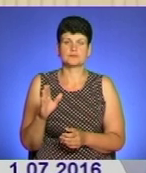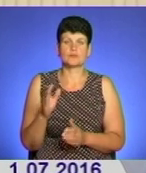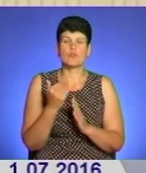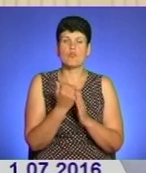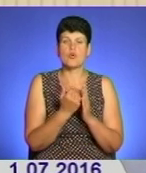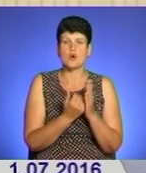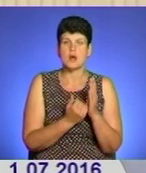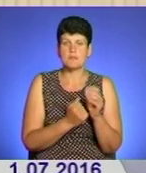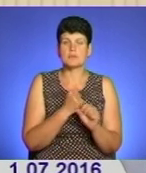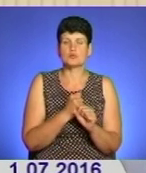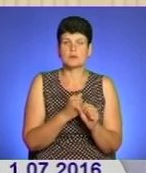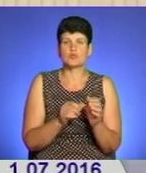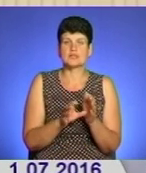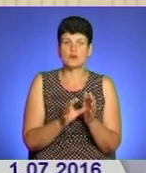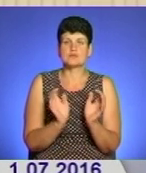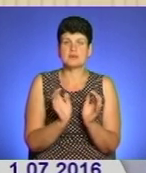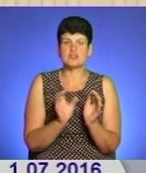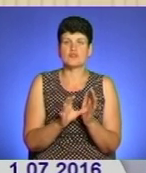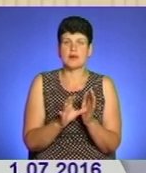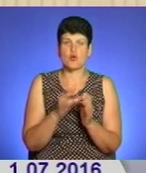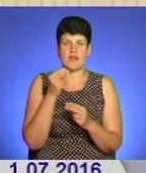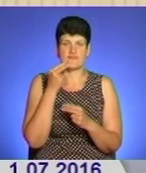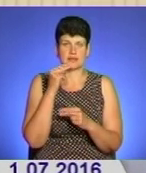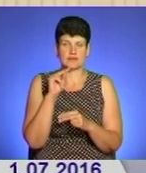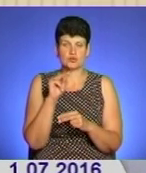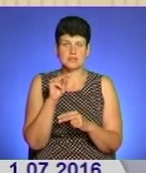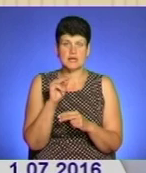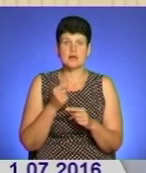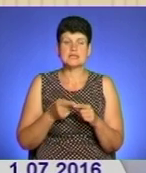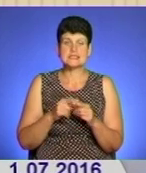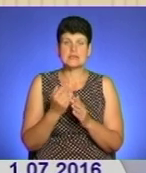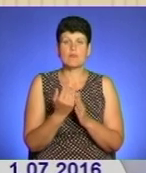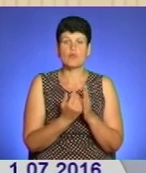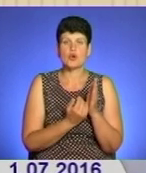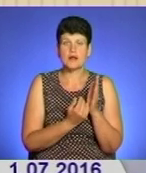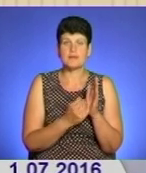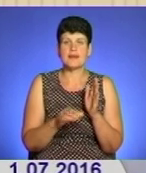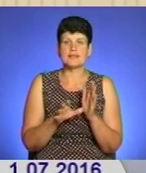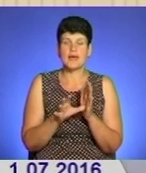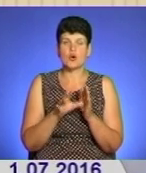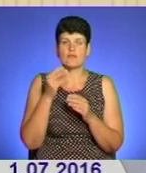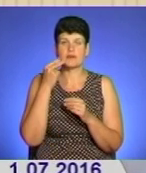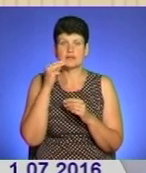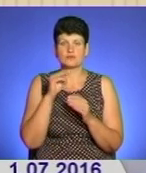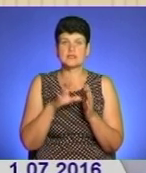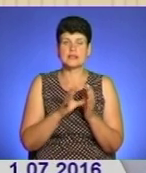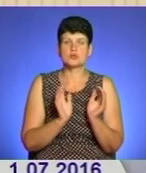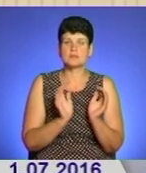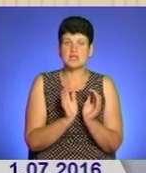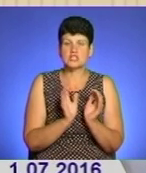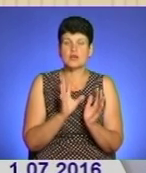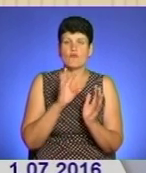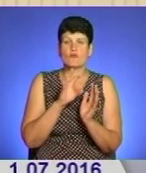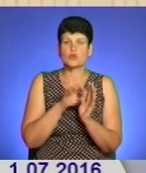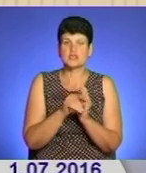програми по енергозбереженню і енергоефективності. Ці програми енергозбереження, енергоефективності включають в себе